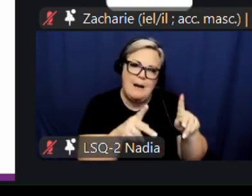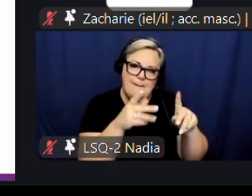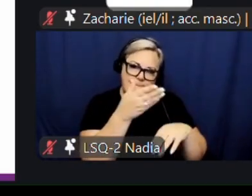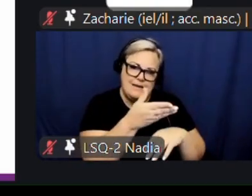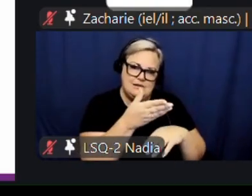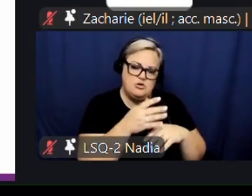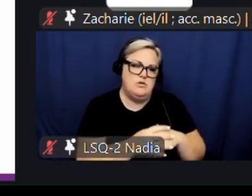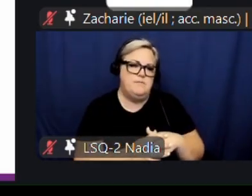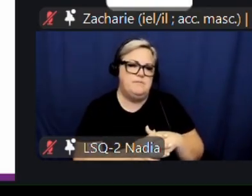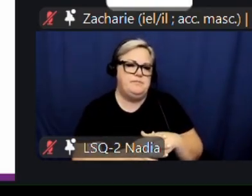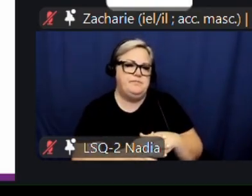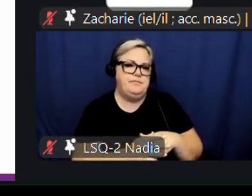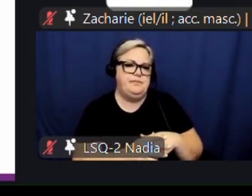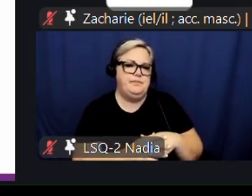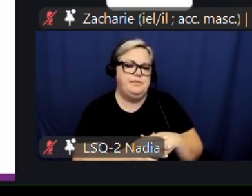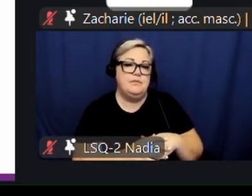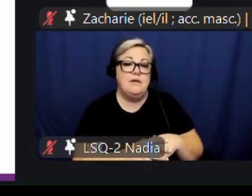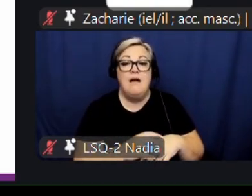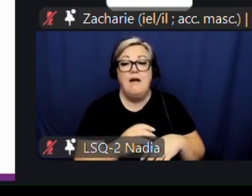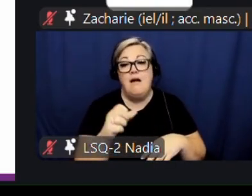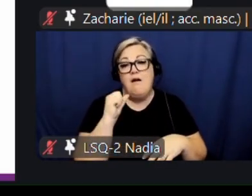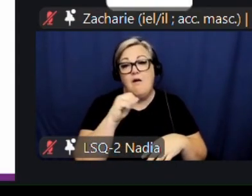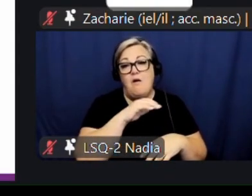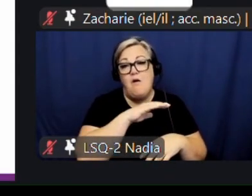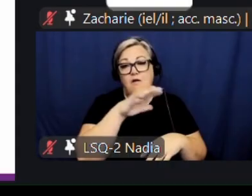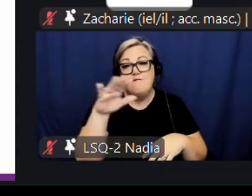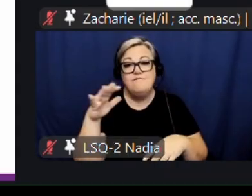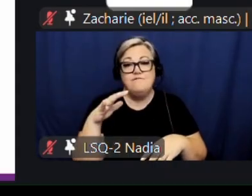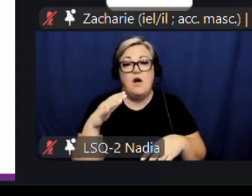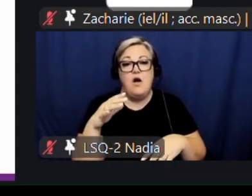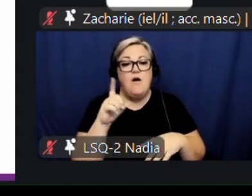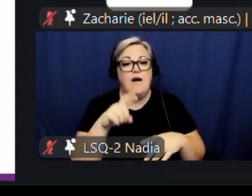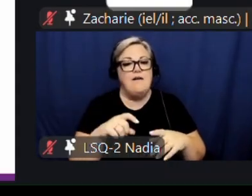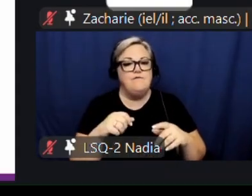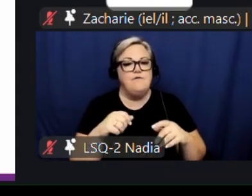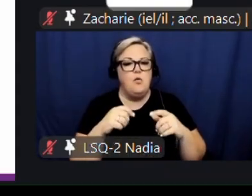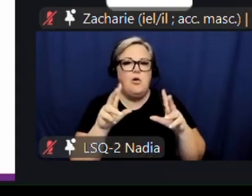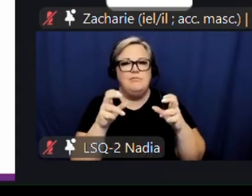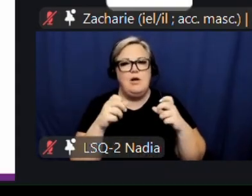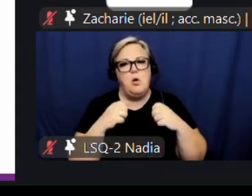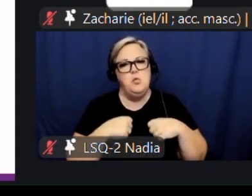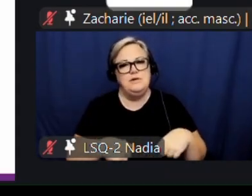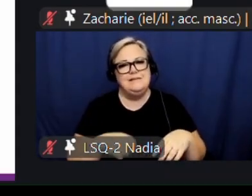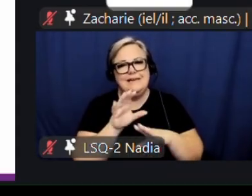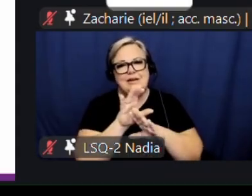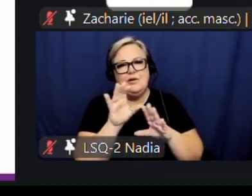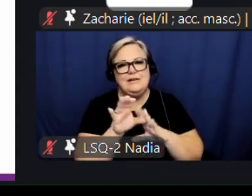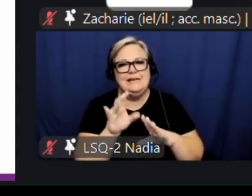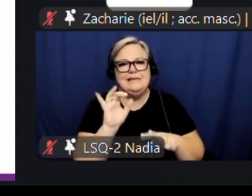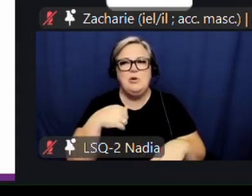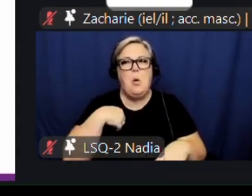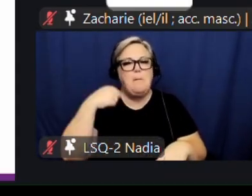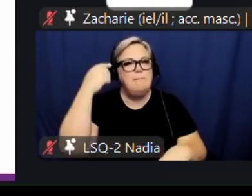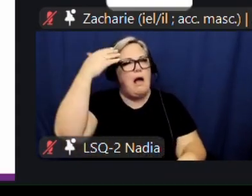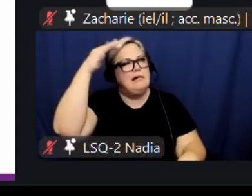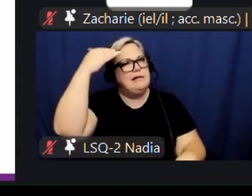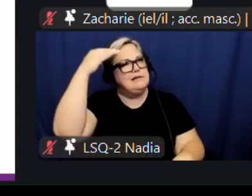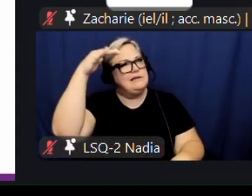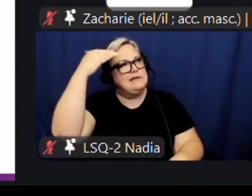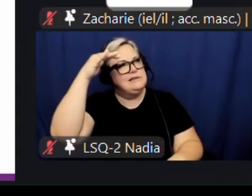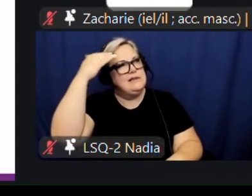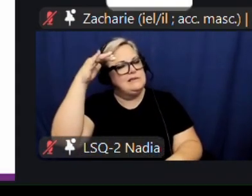qu'on dessert. Et puis, ben, généralement, on prône une approche d'humilité culturelle. Donc, évidemment, si on pense qu'on sait tout, on n'est